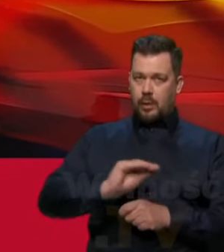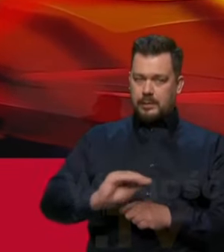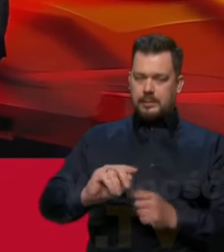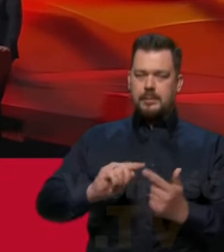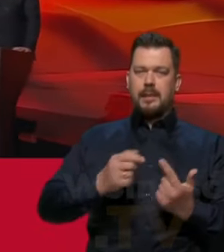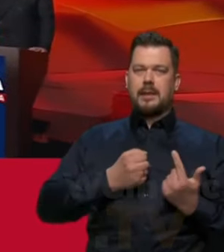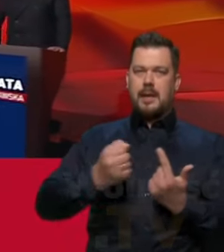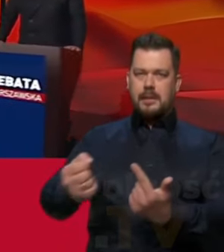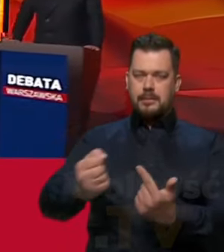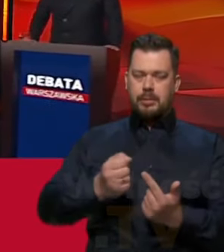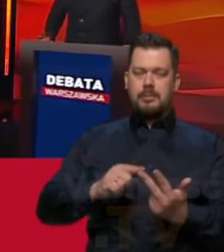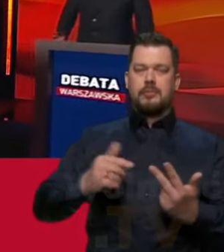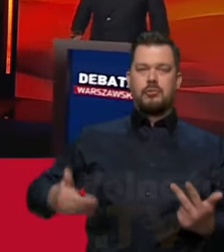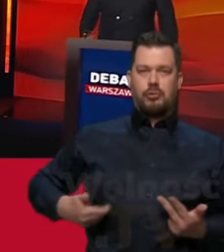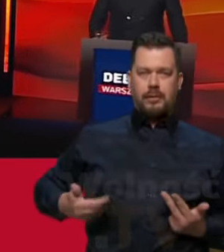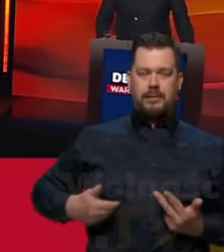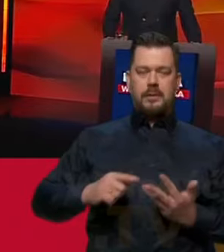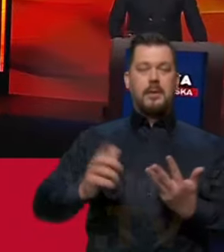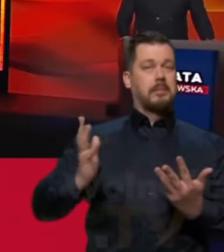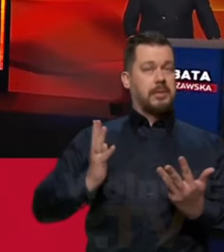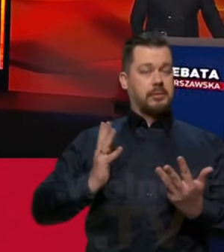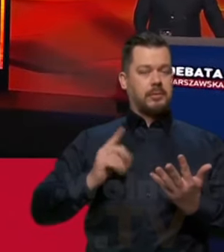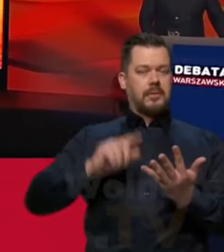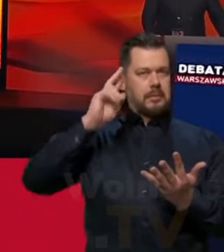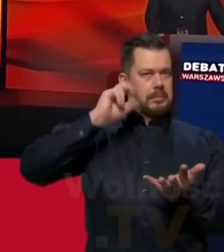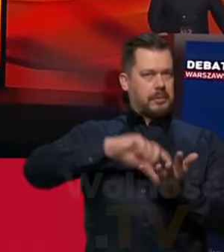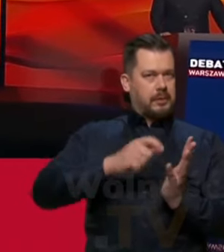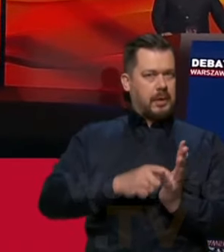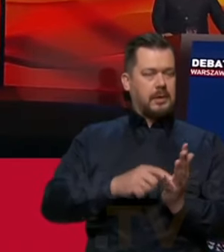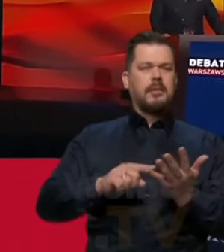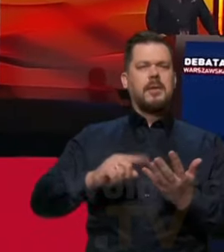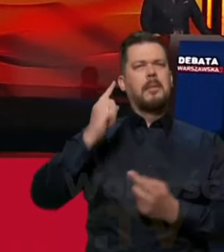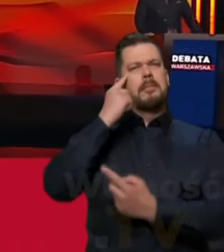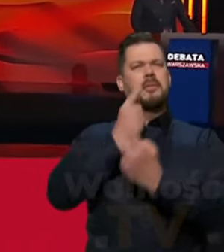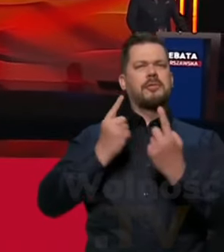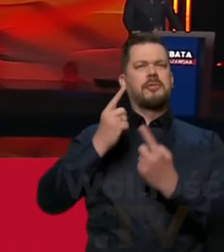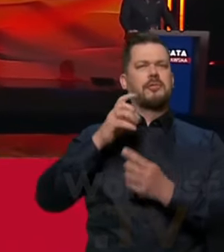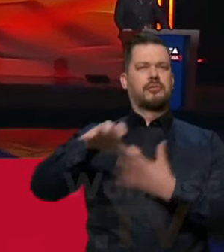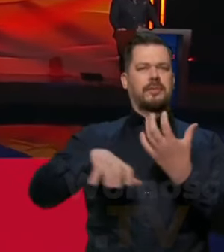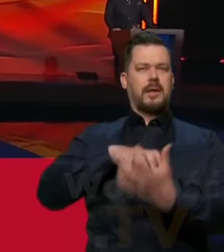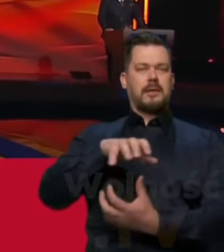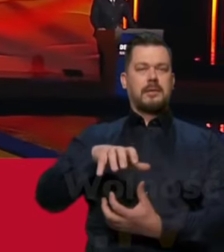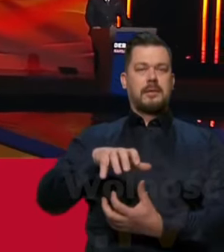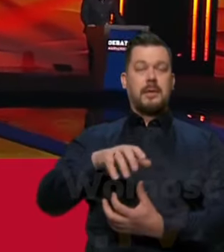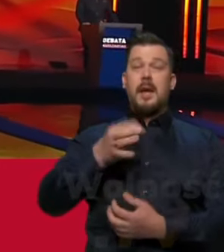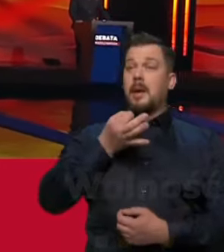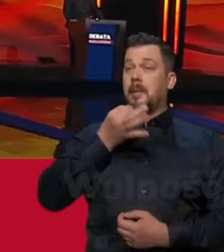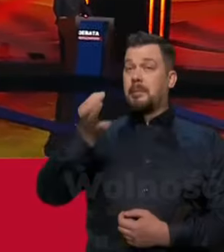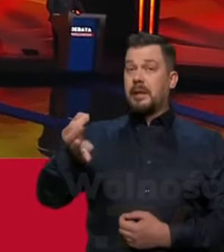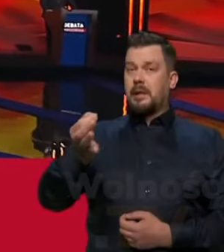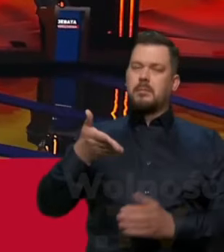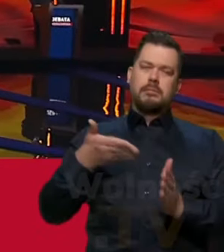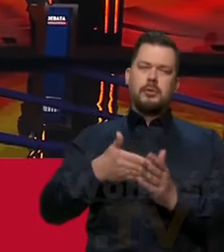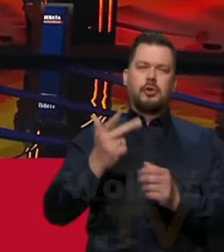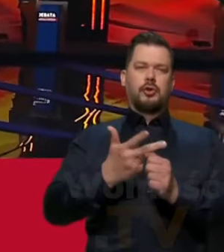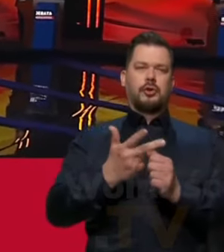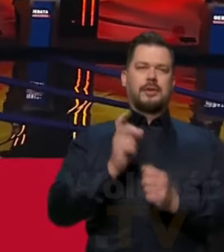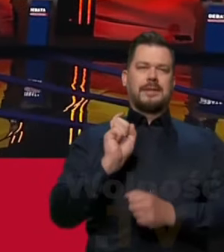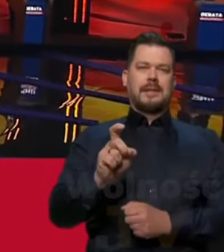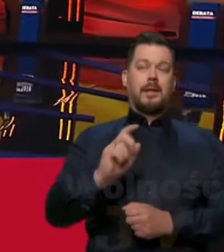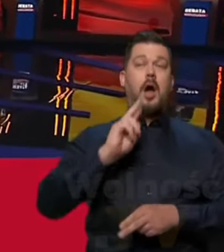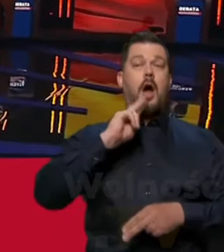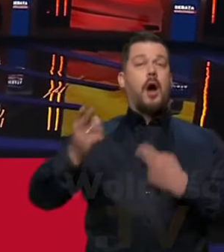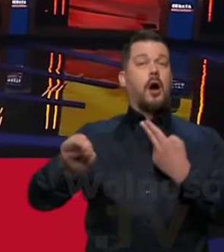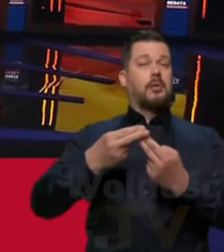transport, zdrowie, bezpieczeństwo, mieszkania oraz światopogląd. Pytanie nie może trwać dłużej niż 30 sekund, a na